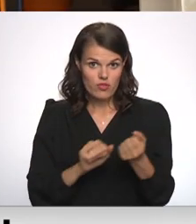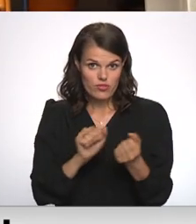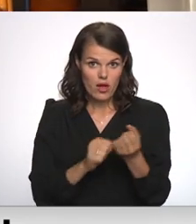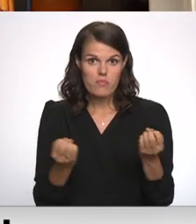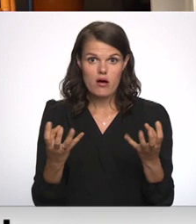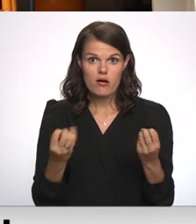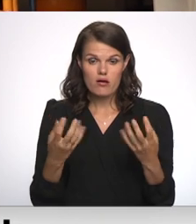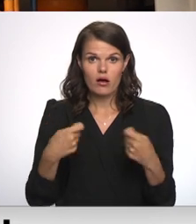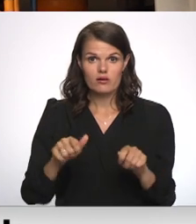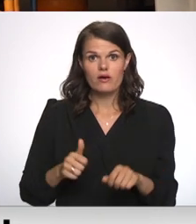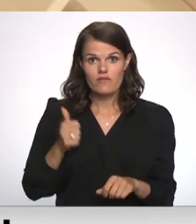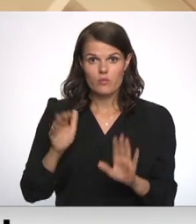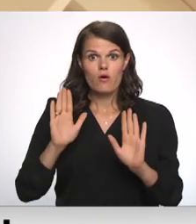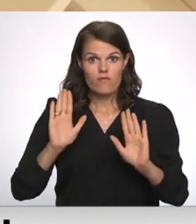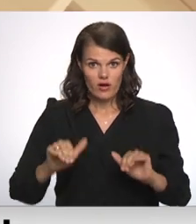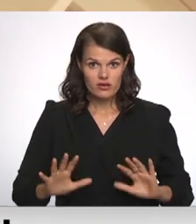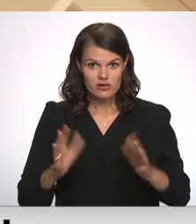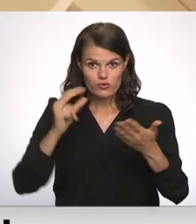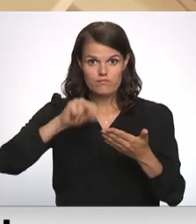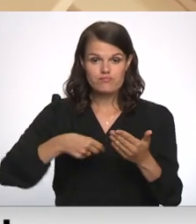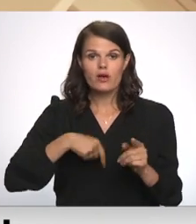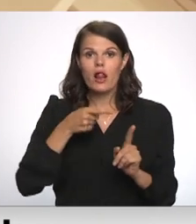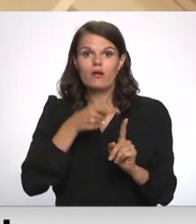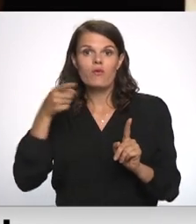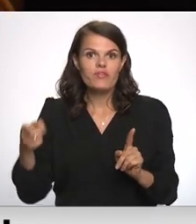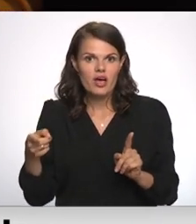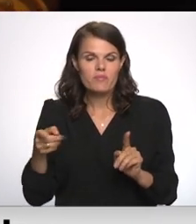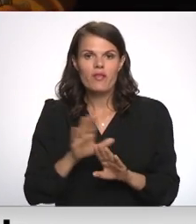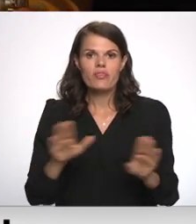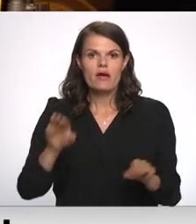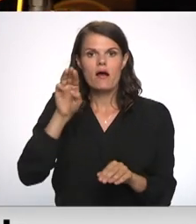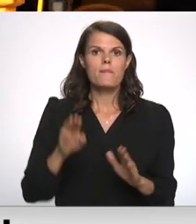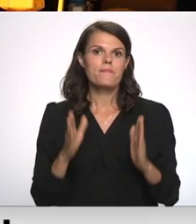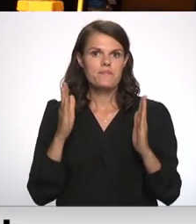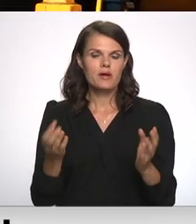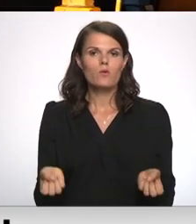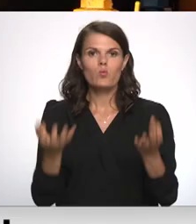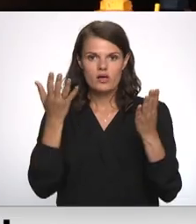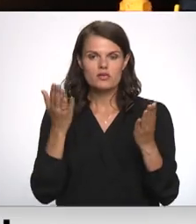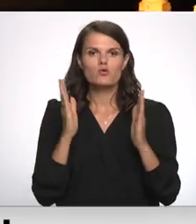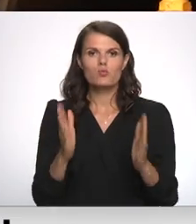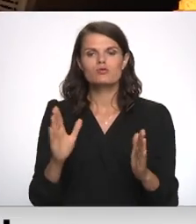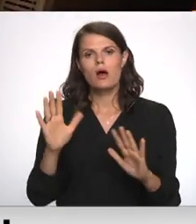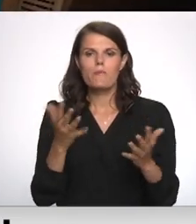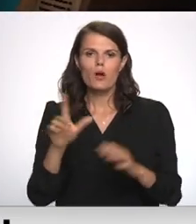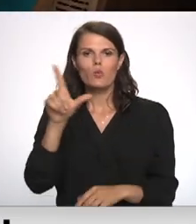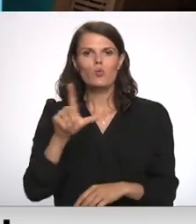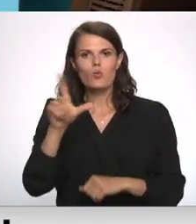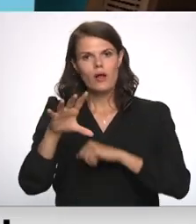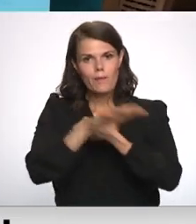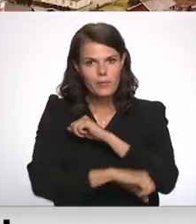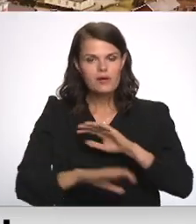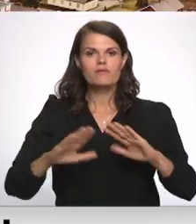gāzes tirgotāju izdosies noslēgt uz ilgāku termiņu nekā mēnesis, skaidrāks varētu tapt jūlija beigās vai